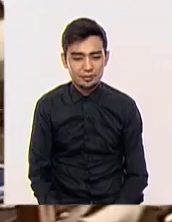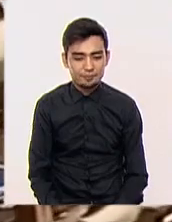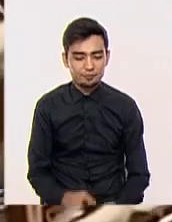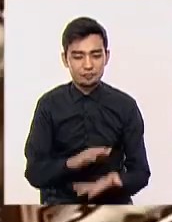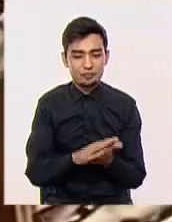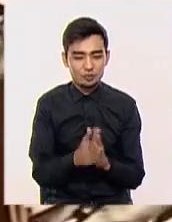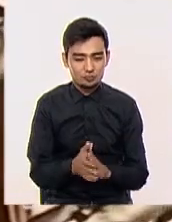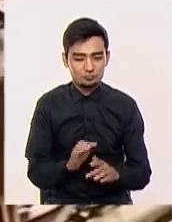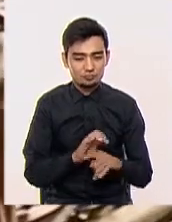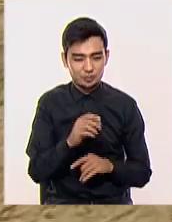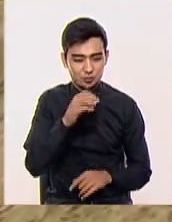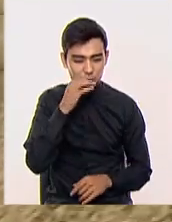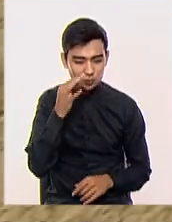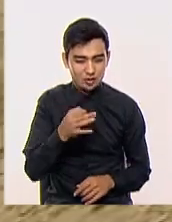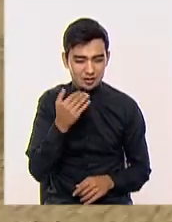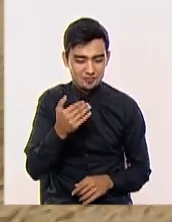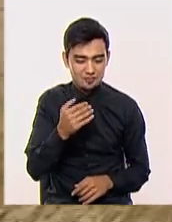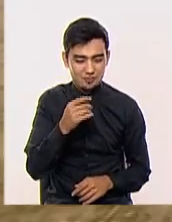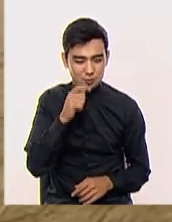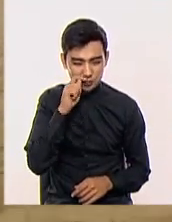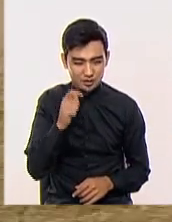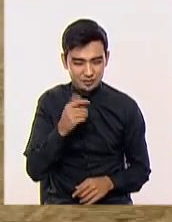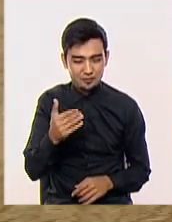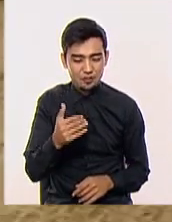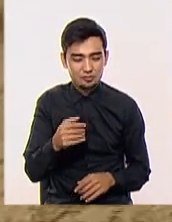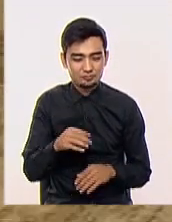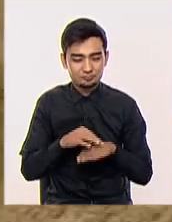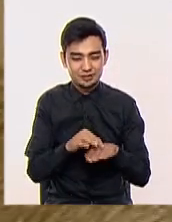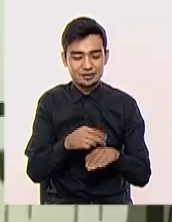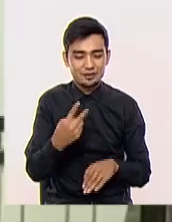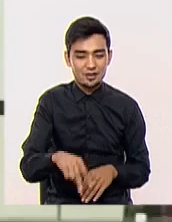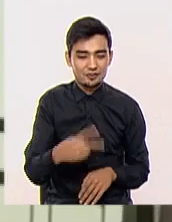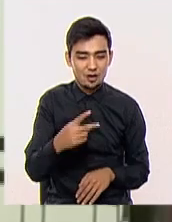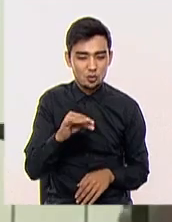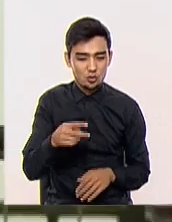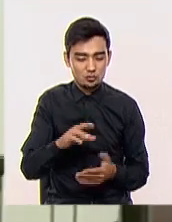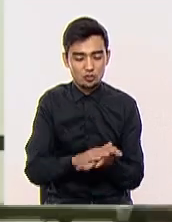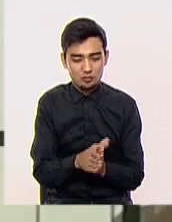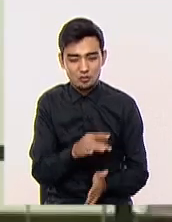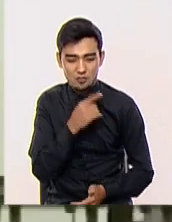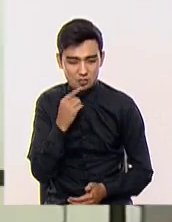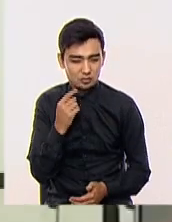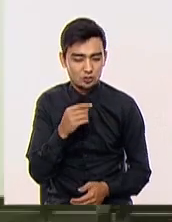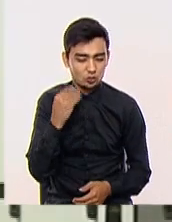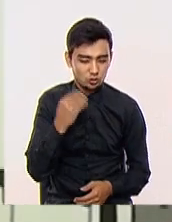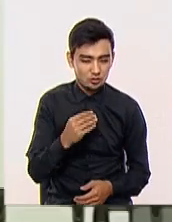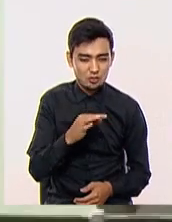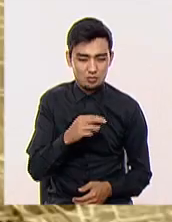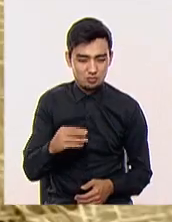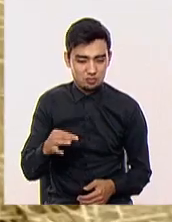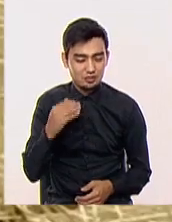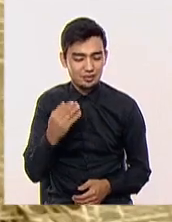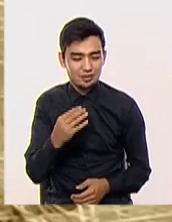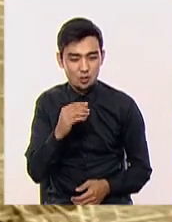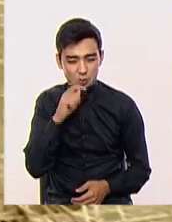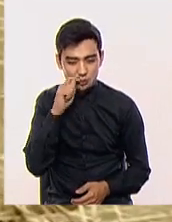Соглашение об экспорте украинского зерна было подписано 22 июля. Над ним работали представители Украины, России, Турции и ООН. Согласно документу, Украина